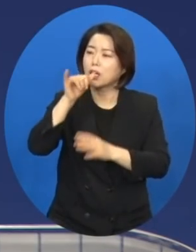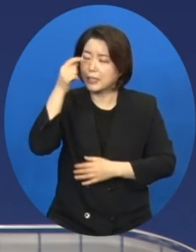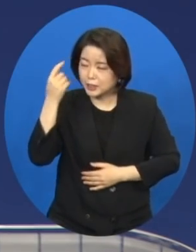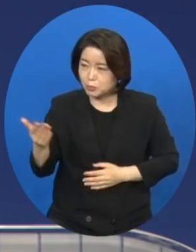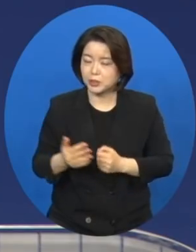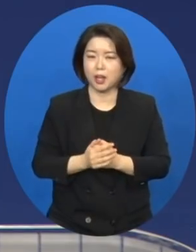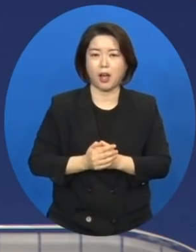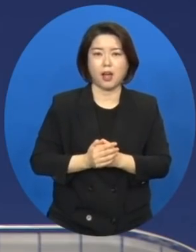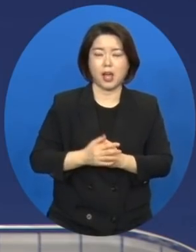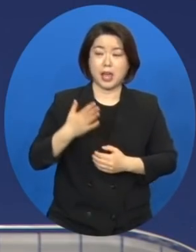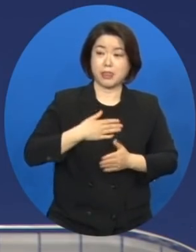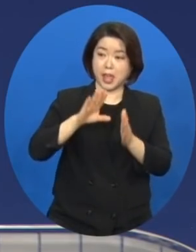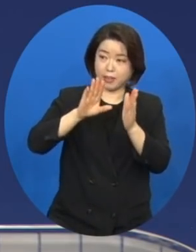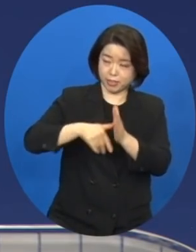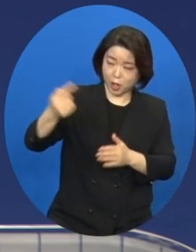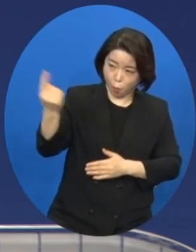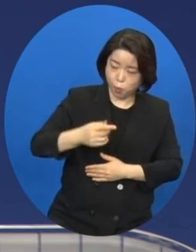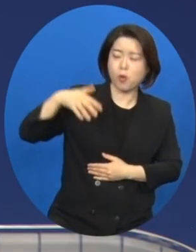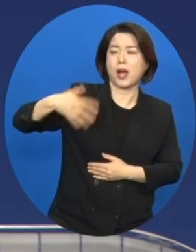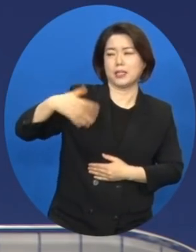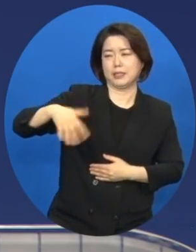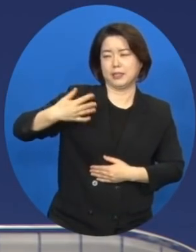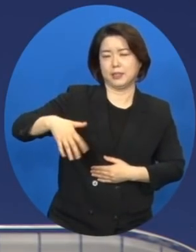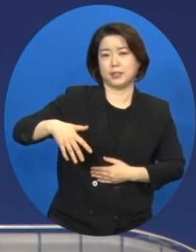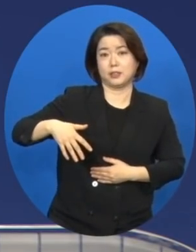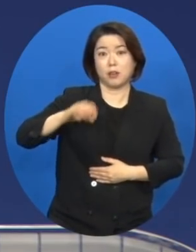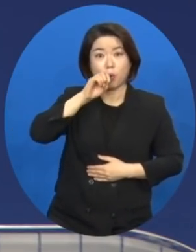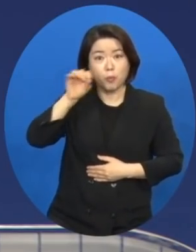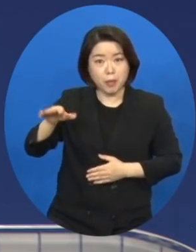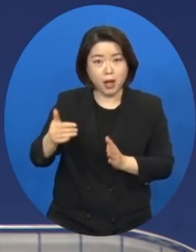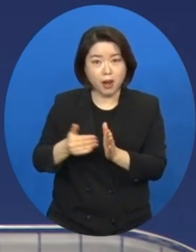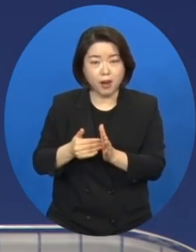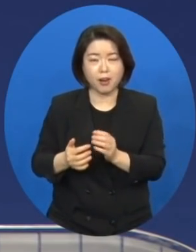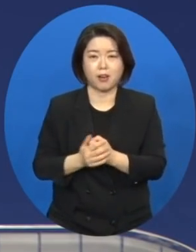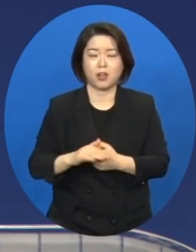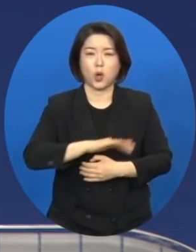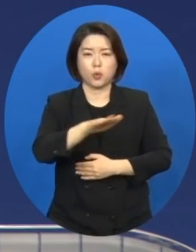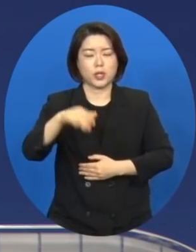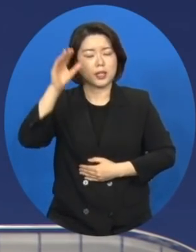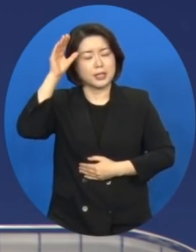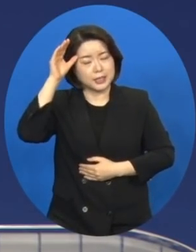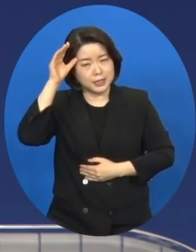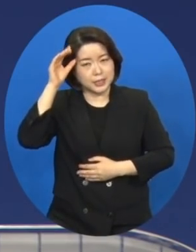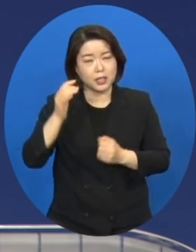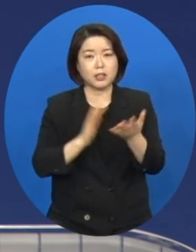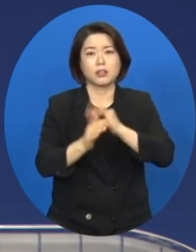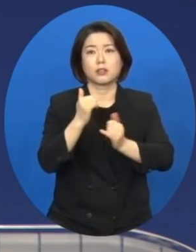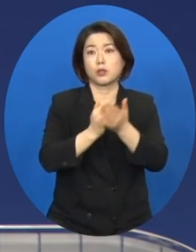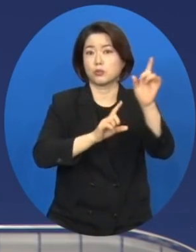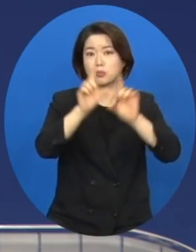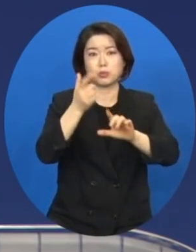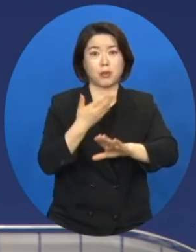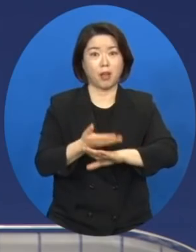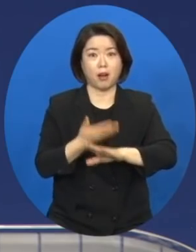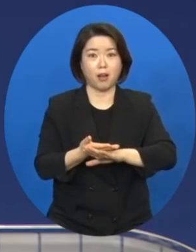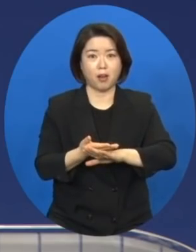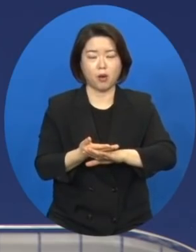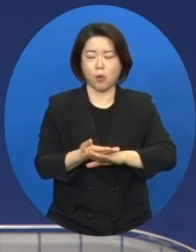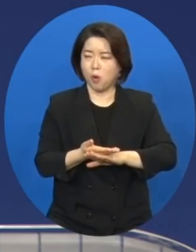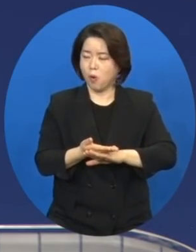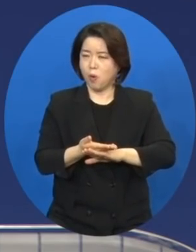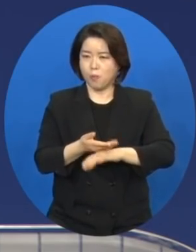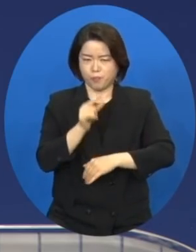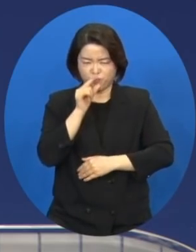내 때가 오지 않았습니다. 우리가 기대하는 예수님의 모습이 아닙니다. 너무나 좀